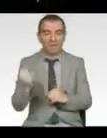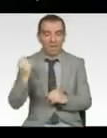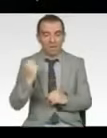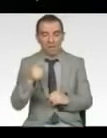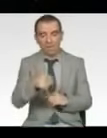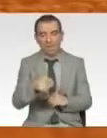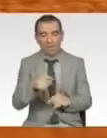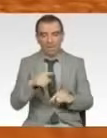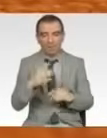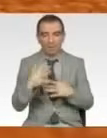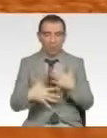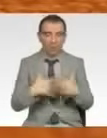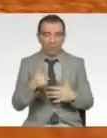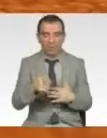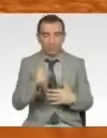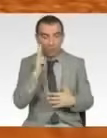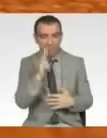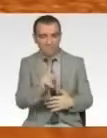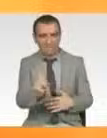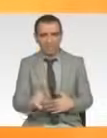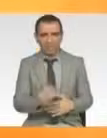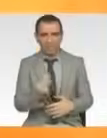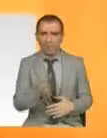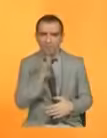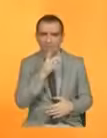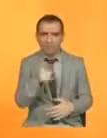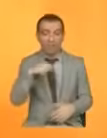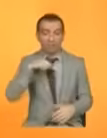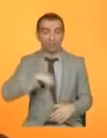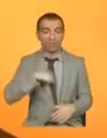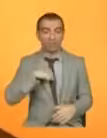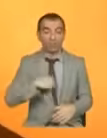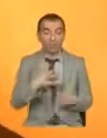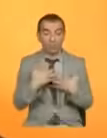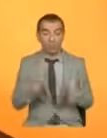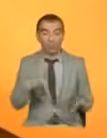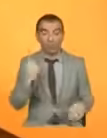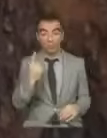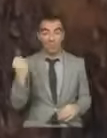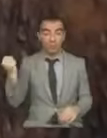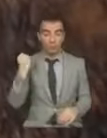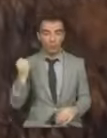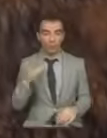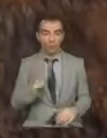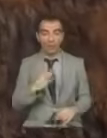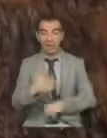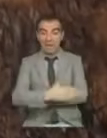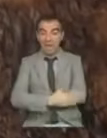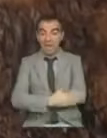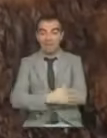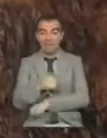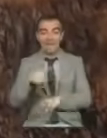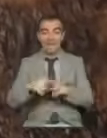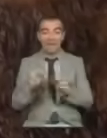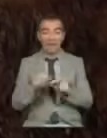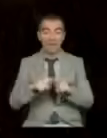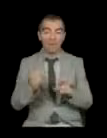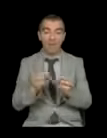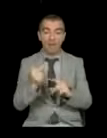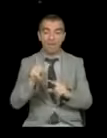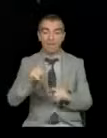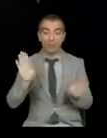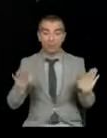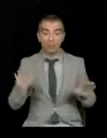Kahramanlık hikayesi. Görünüşümüz zayıf olabilir ama içimizde kocaman bir güç var. Yardımımıza Ebabil kuşları